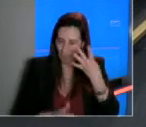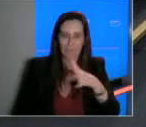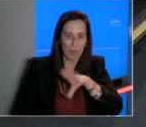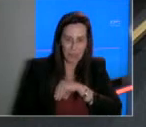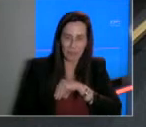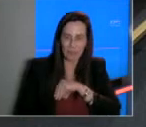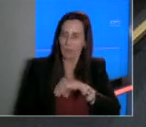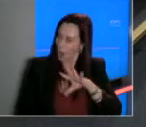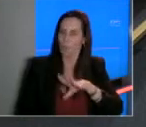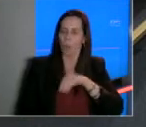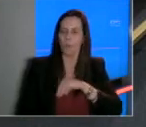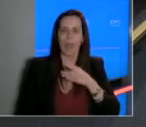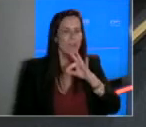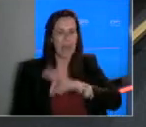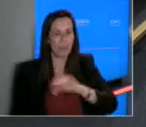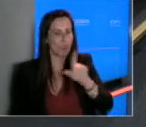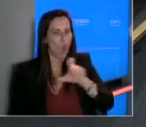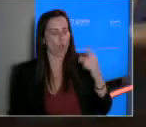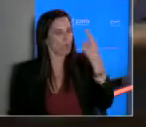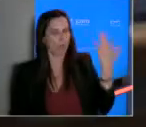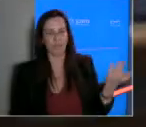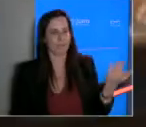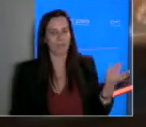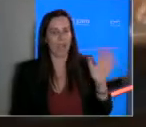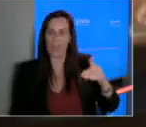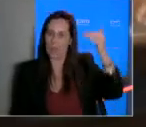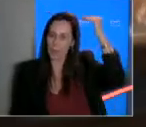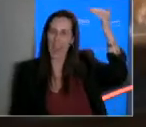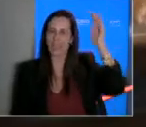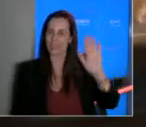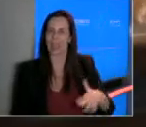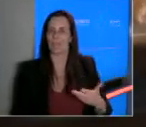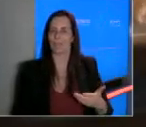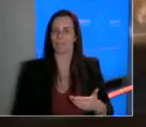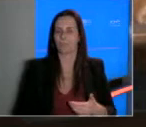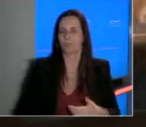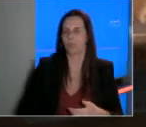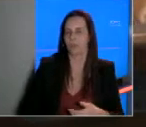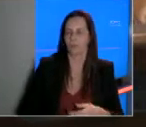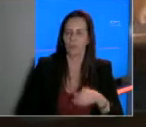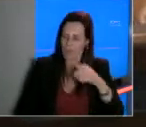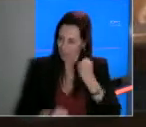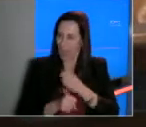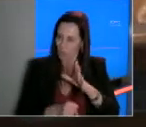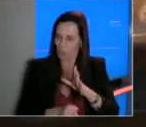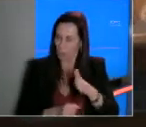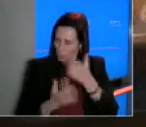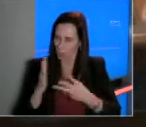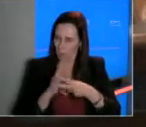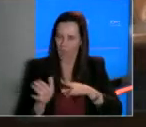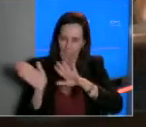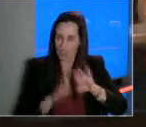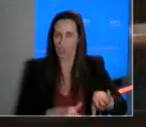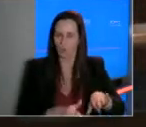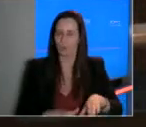הזאת, בתכלס. אבל ליברמן הוא לא השם היחידי, כי היה גם את גנץ, והיה גם את... תעשו רגע ניתוח פוליטי, תעזוב